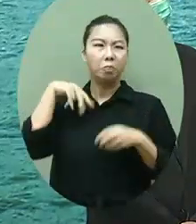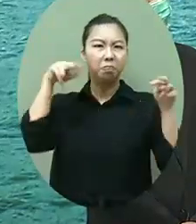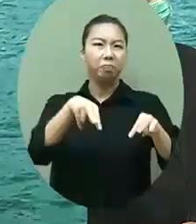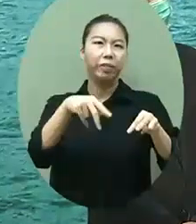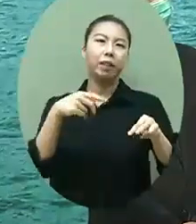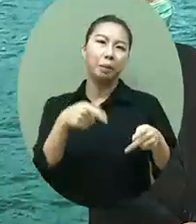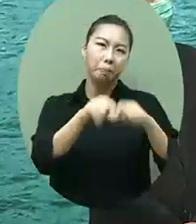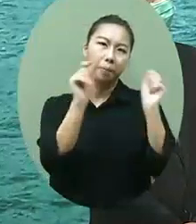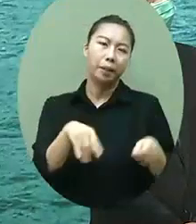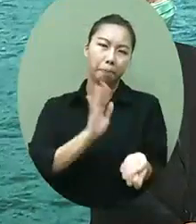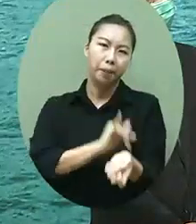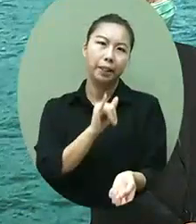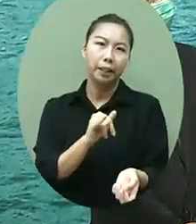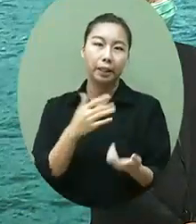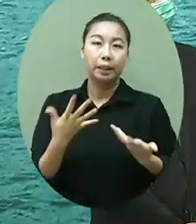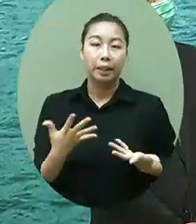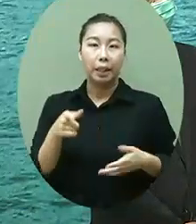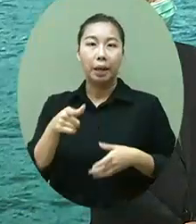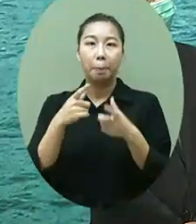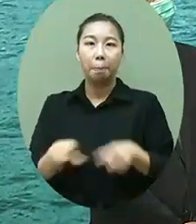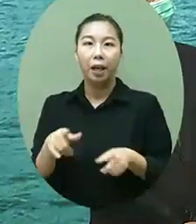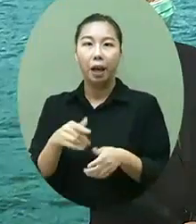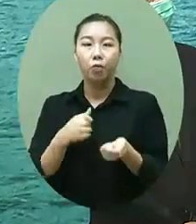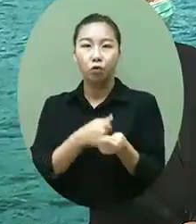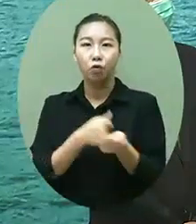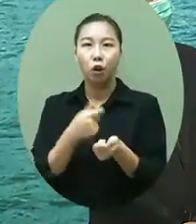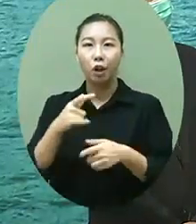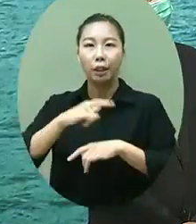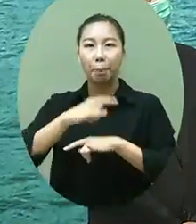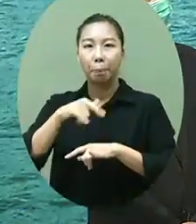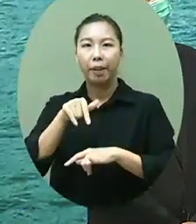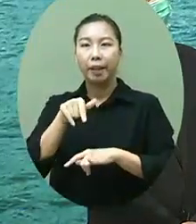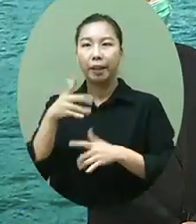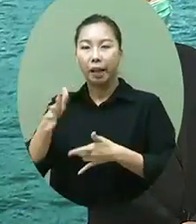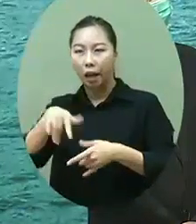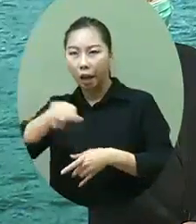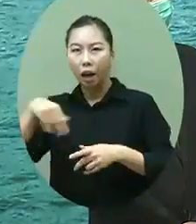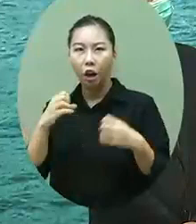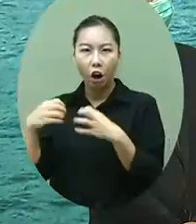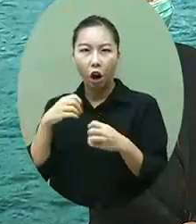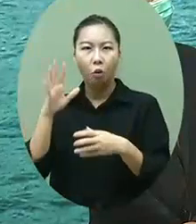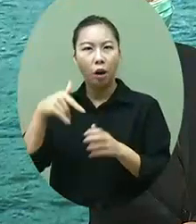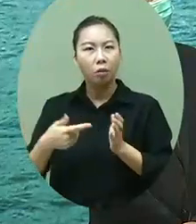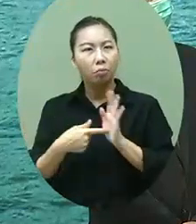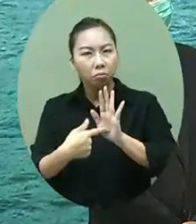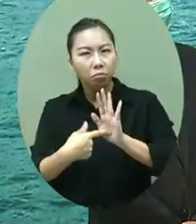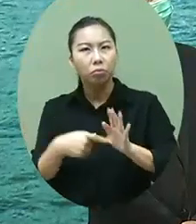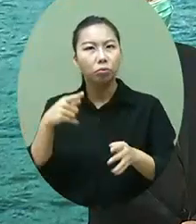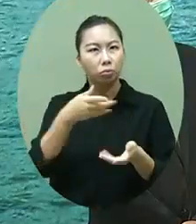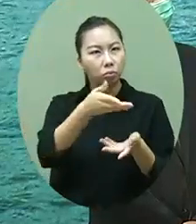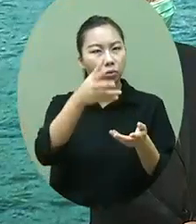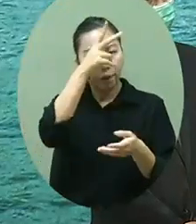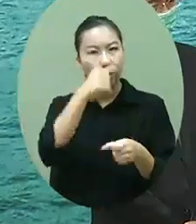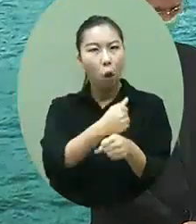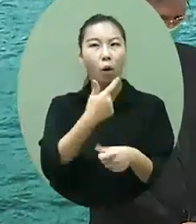正視呢個問題嘅。即係當然我哋嘅失業援助金，我哋即係市坊間一直提倡呢樣嘢啦。點樣可以去即係